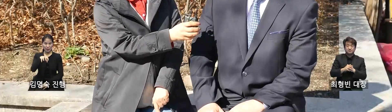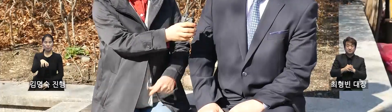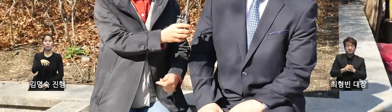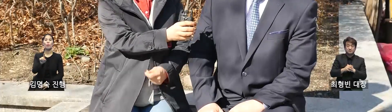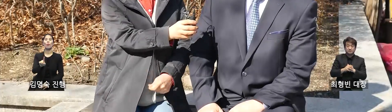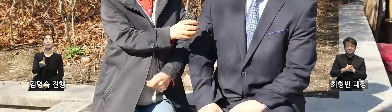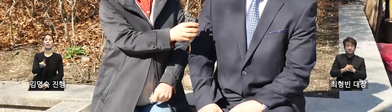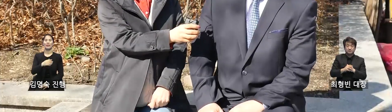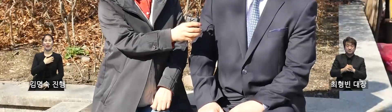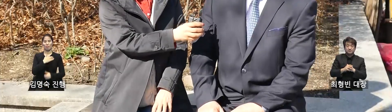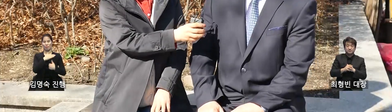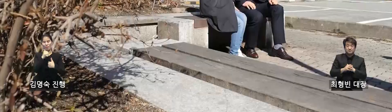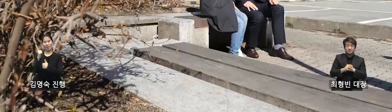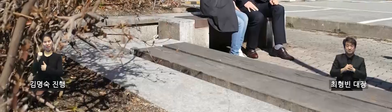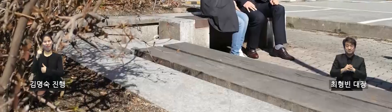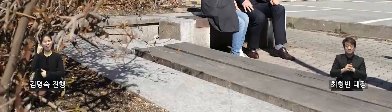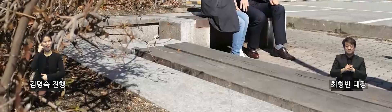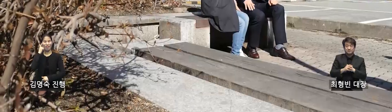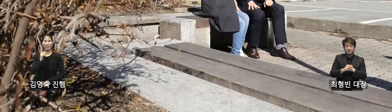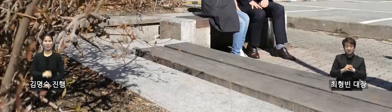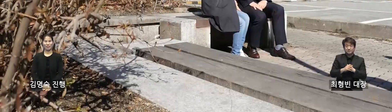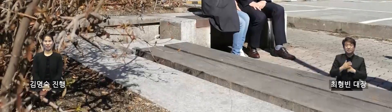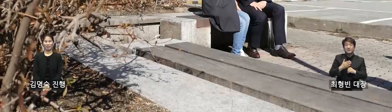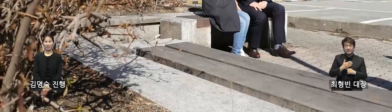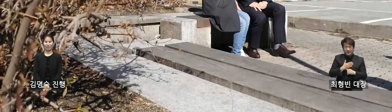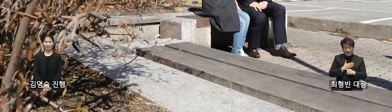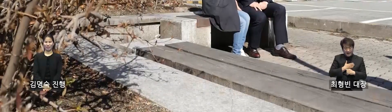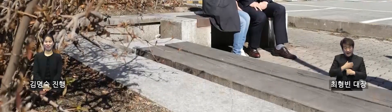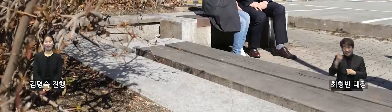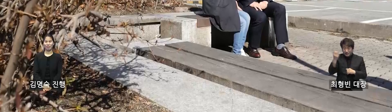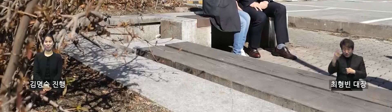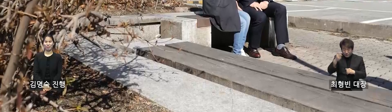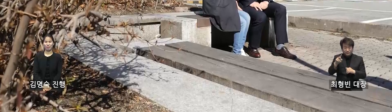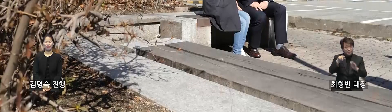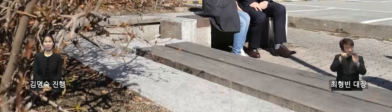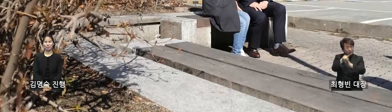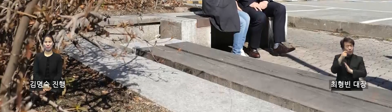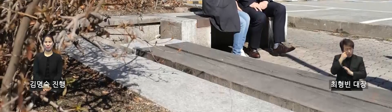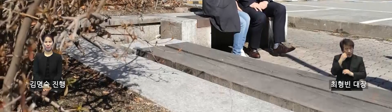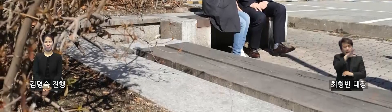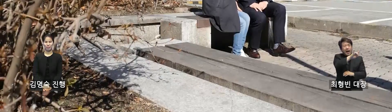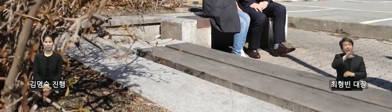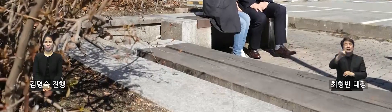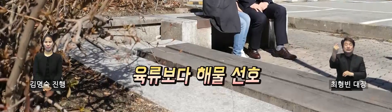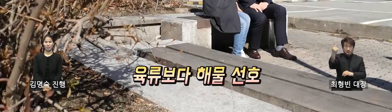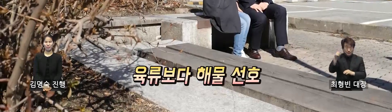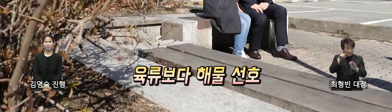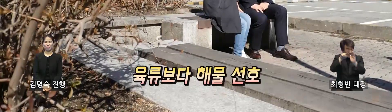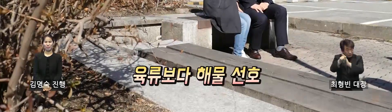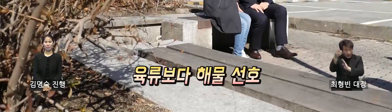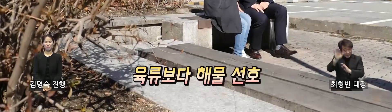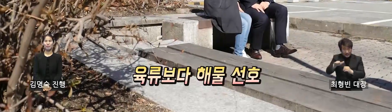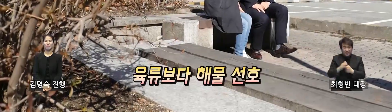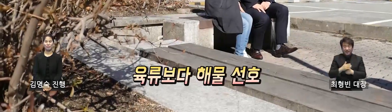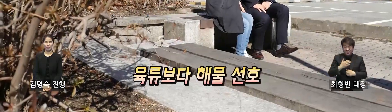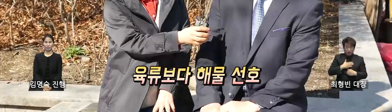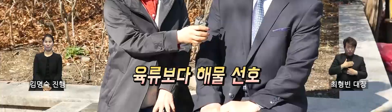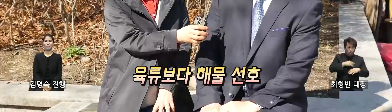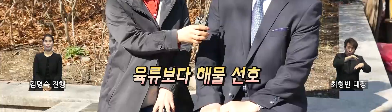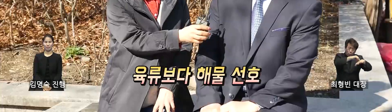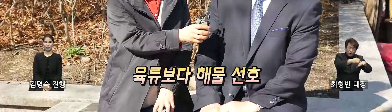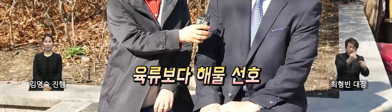또 이렇게 저를 풀러 주셨나요 어 마차가 각 자 주로 뭐 더 구요 가끔 오는데 제가 육류보다는 해물을